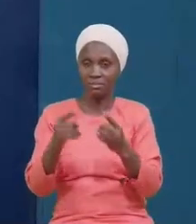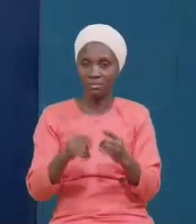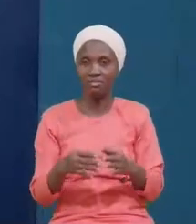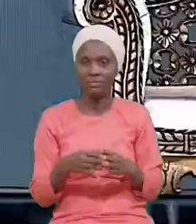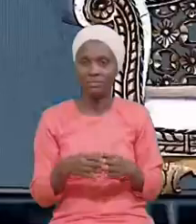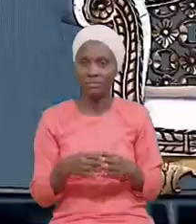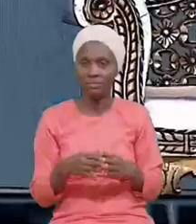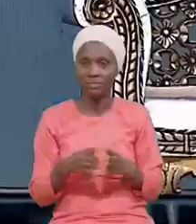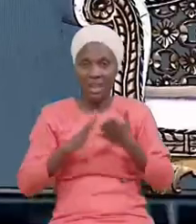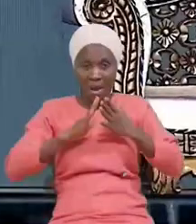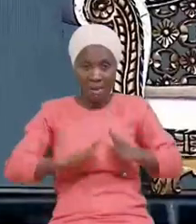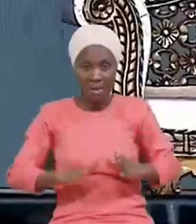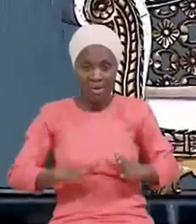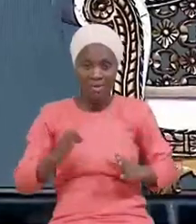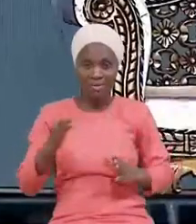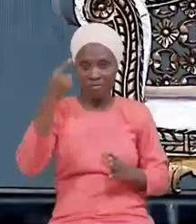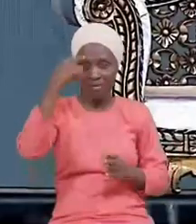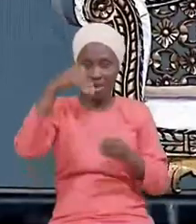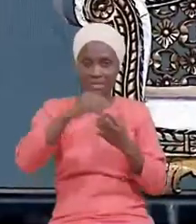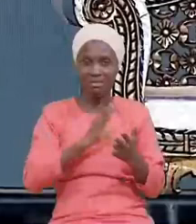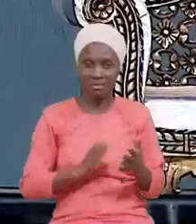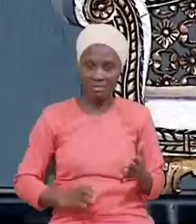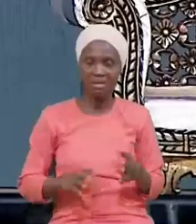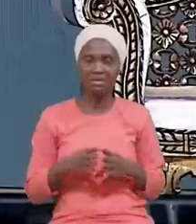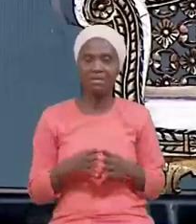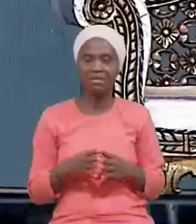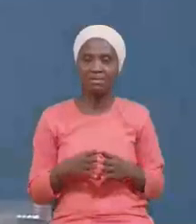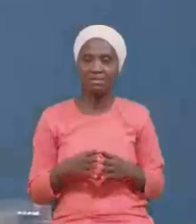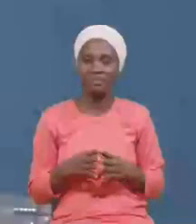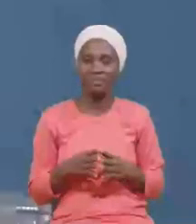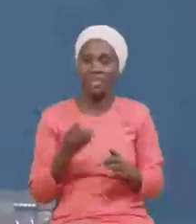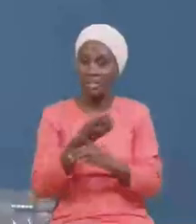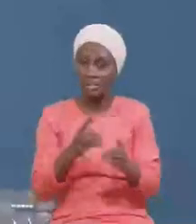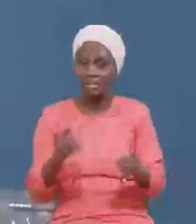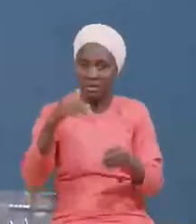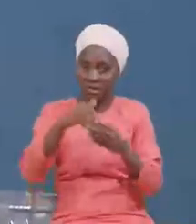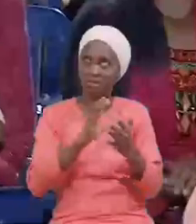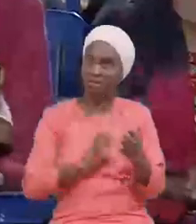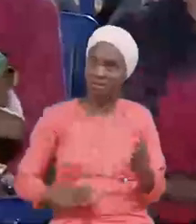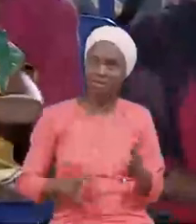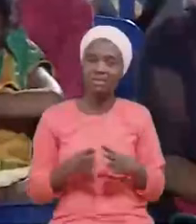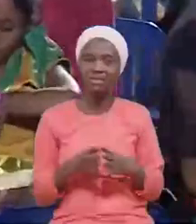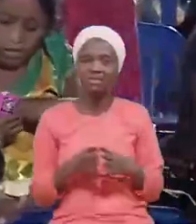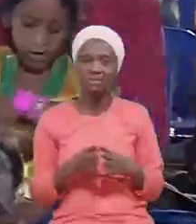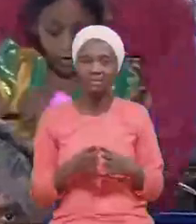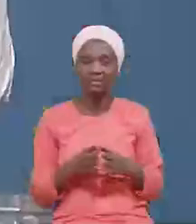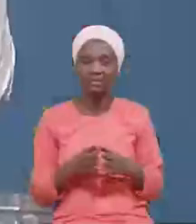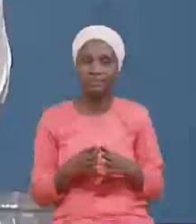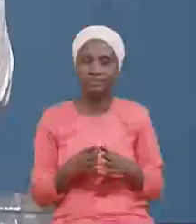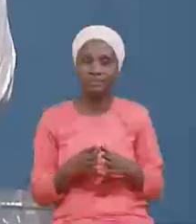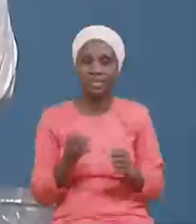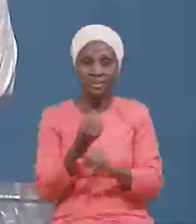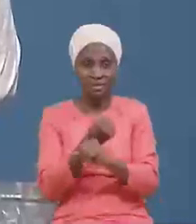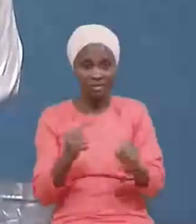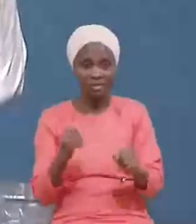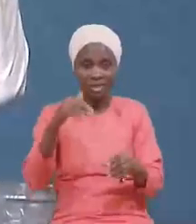La paix du cœur est en Christ. La délivrance est en Christ. La rédemption est en